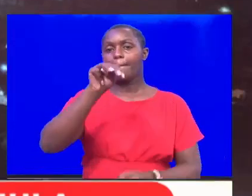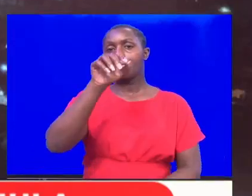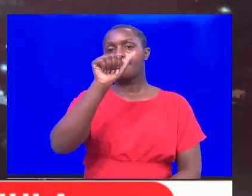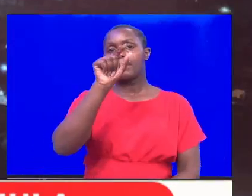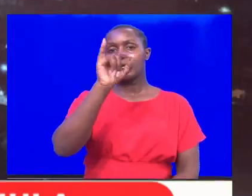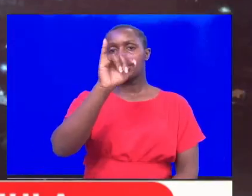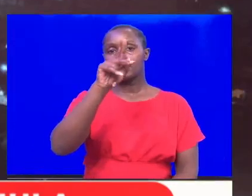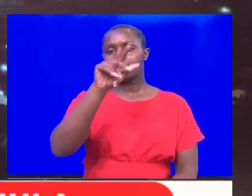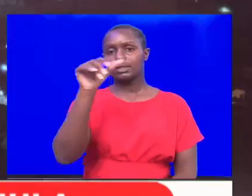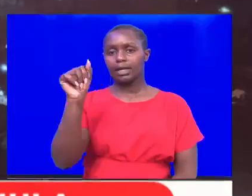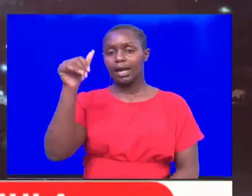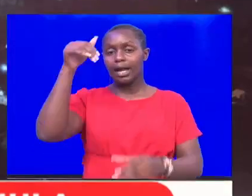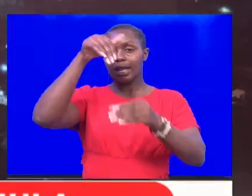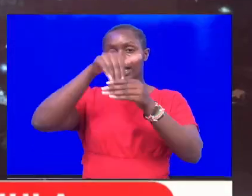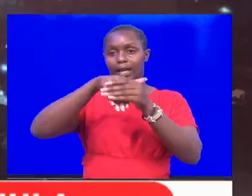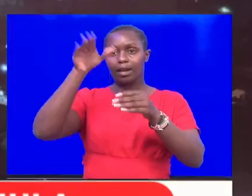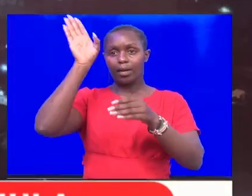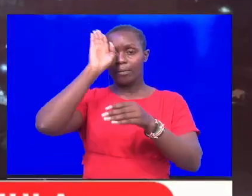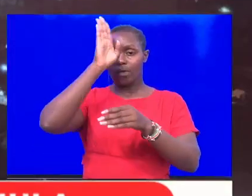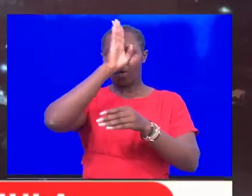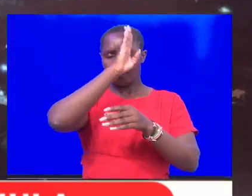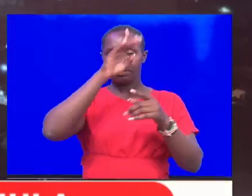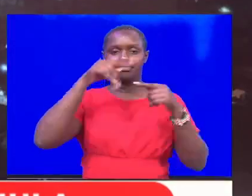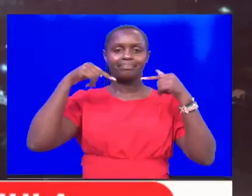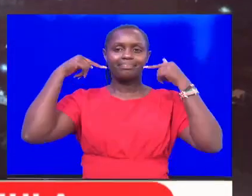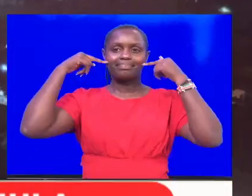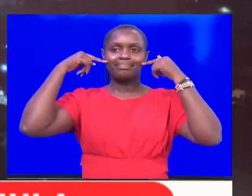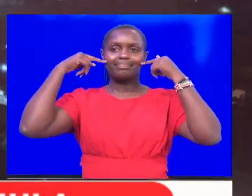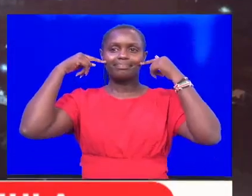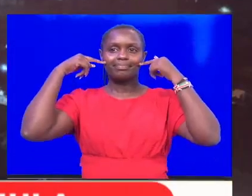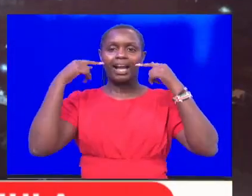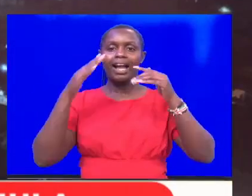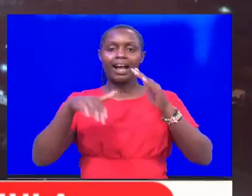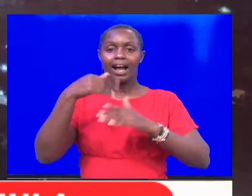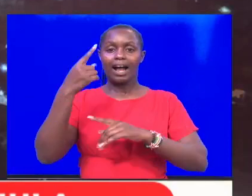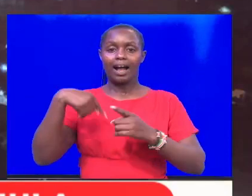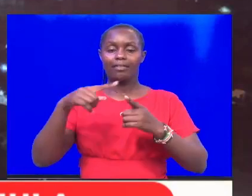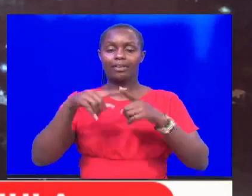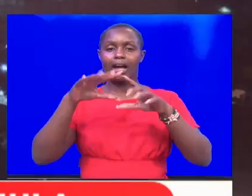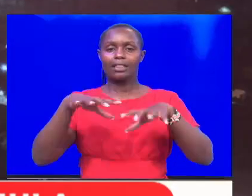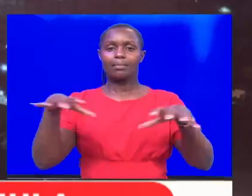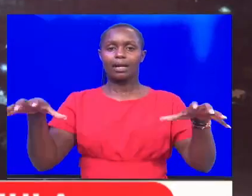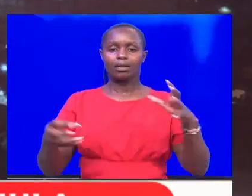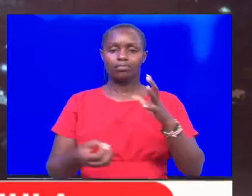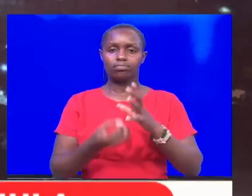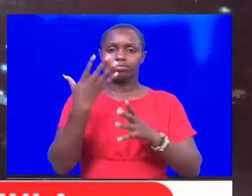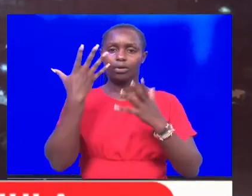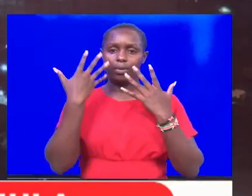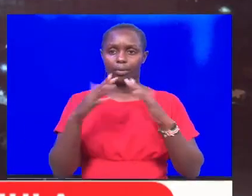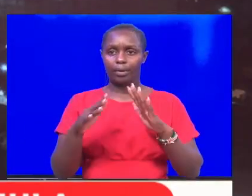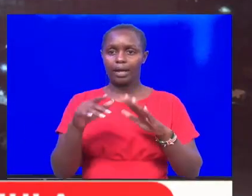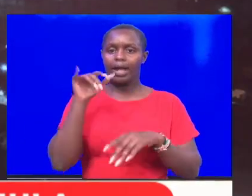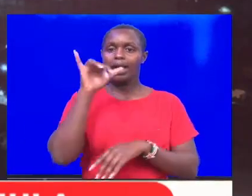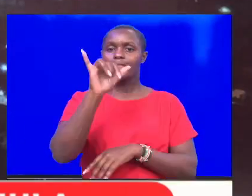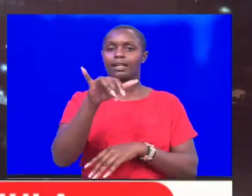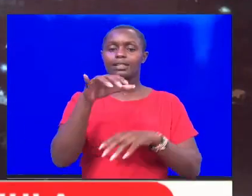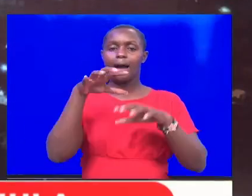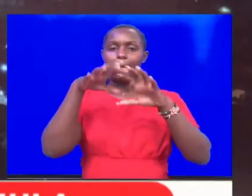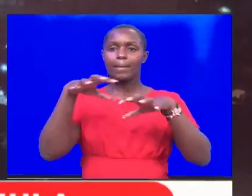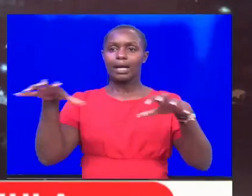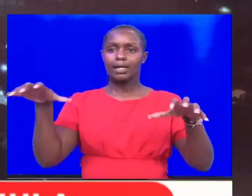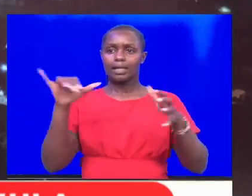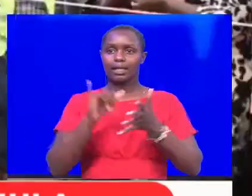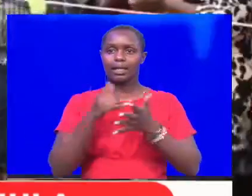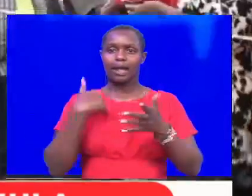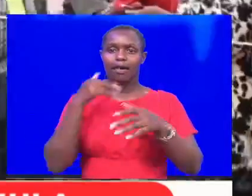Mula kaunti ya Bungoma wana sababu ya kutabasamu baada ya uzinduzi wa soko la kisasa katika eneo hilo. Soko hilo ambalo linagharimu kima cha